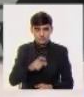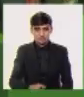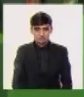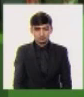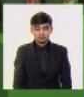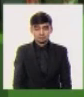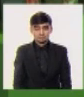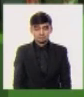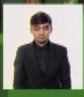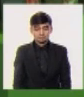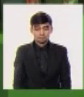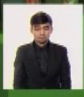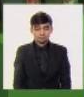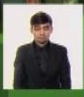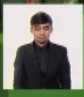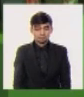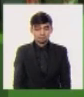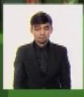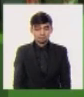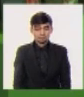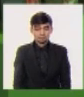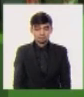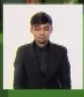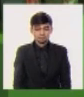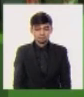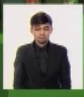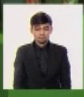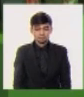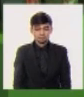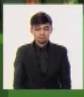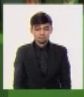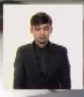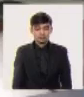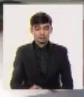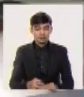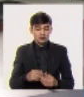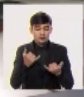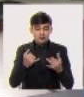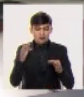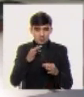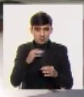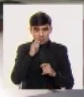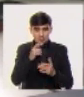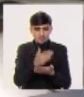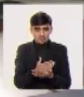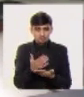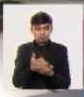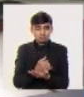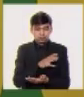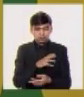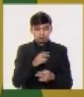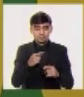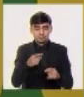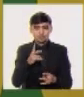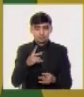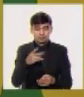казахстанец. Мы можем сразу переходить к розыгрышу. Доброе утро, дорогие участники акции. Сегодня... И снова судьба дарит удачу. На этот раз может